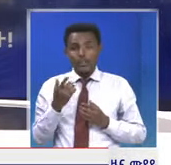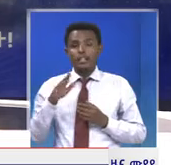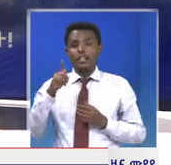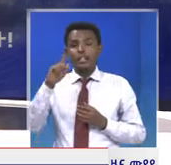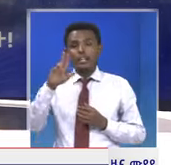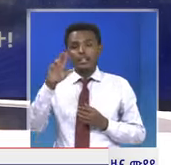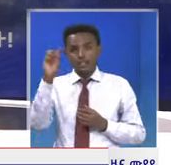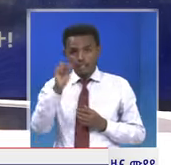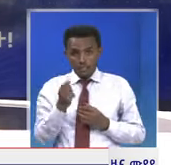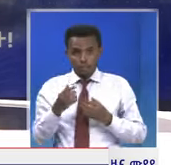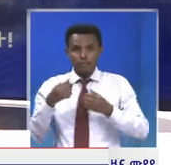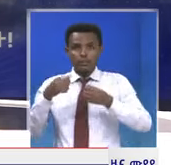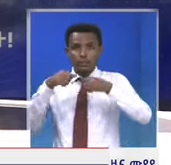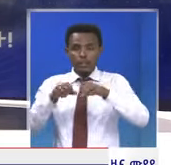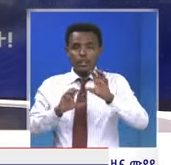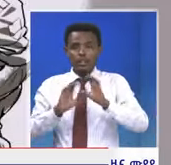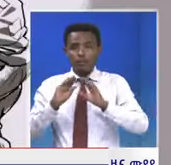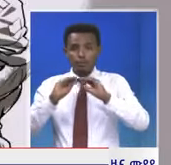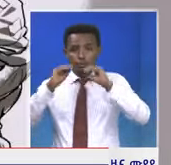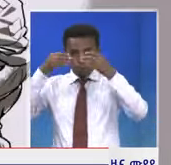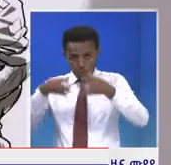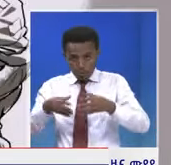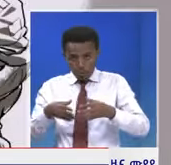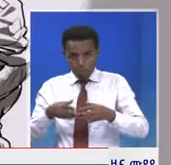ታዬ አዘጋጅተዋለች።